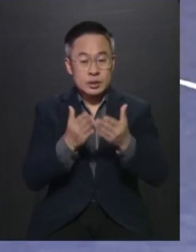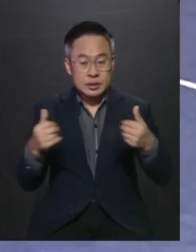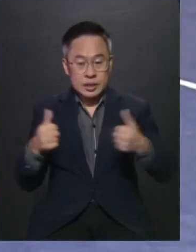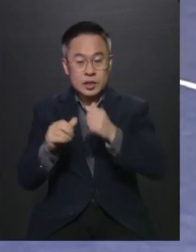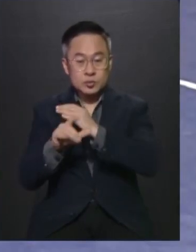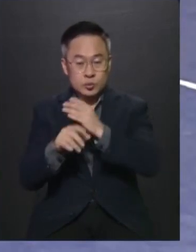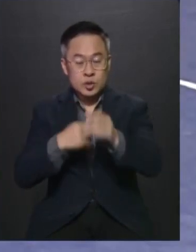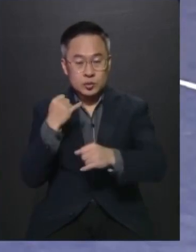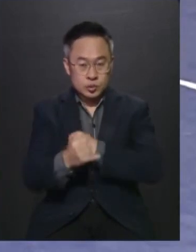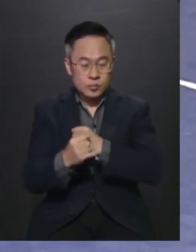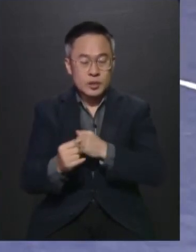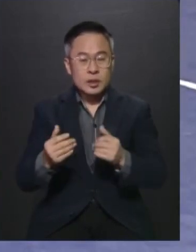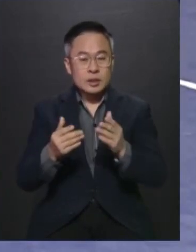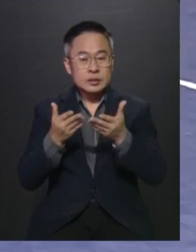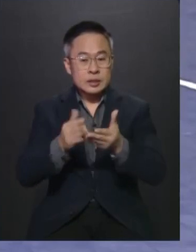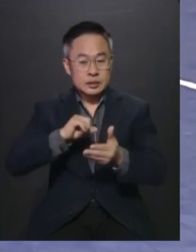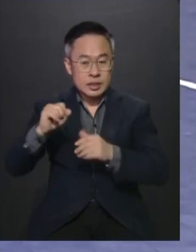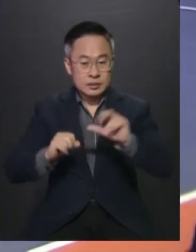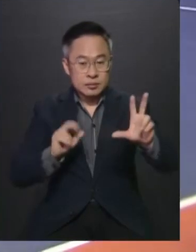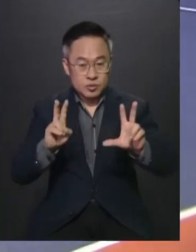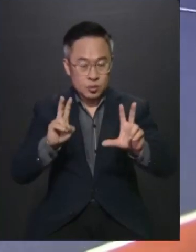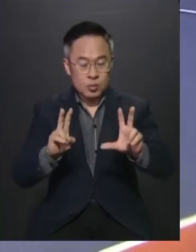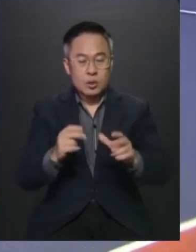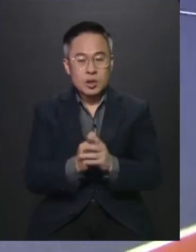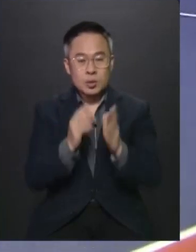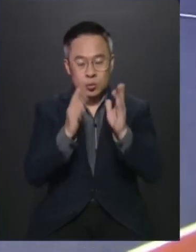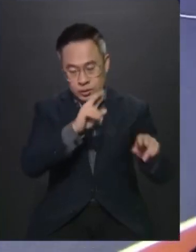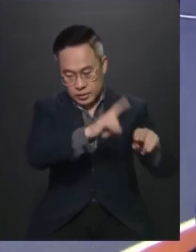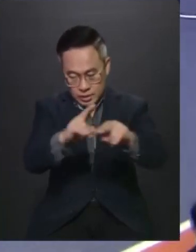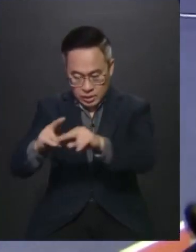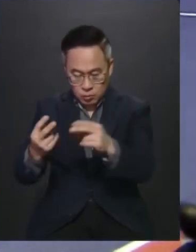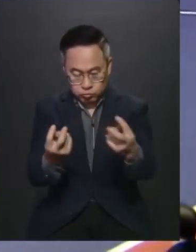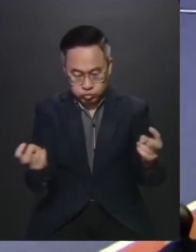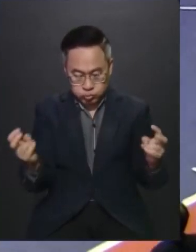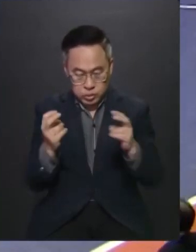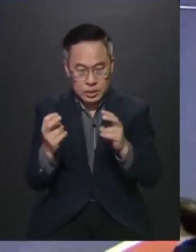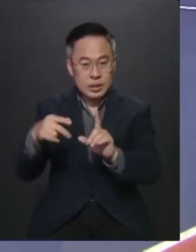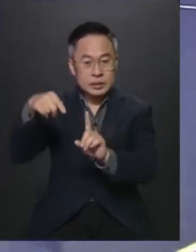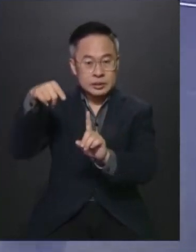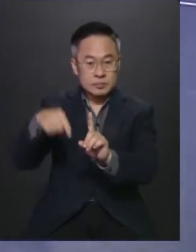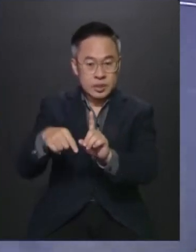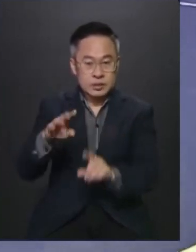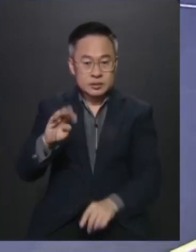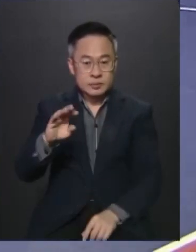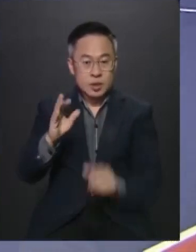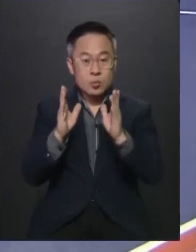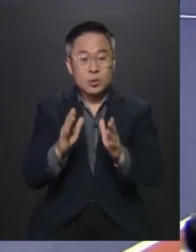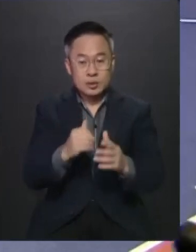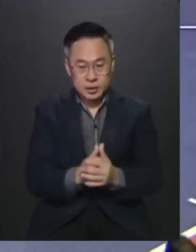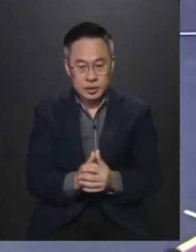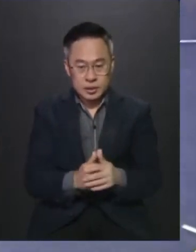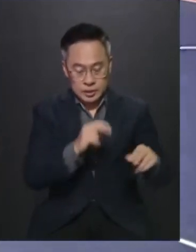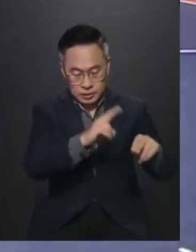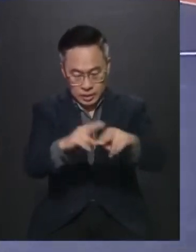3-2นะครับเกมนี้เนี่ยก็มีผู้เข้าชมในสนามมากถึง 1549คนครับนี่ดูจากภาพนี่แทบจะเต็มความจุเลย